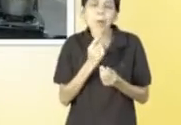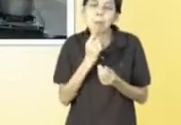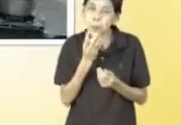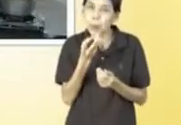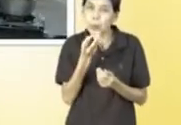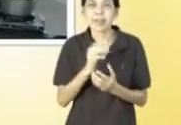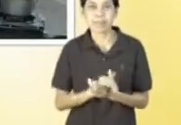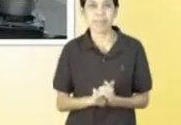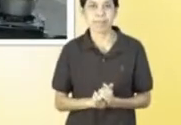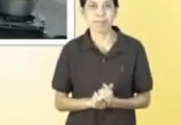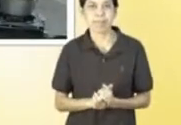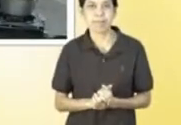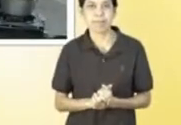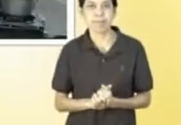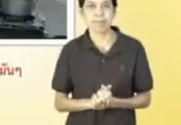มีมันด้วย